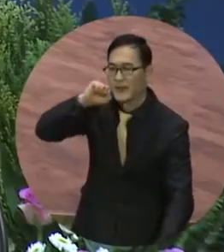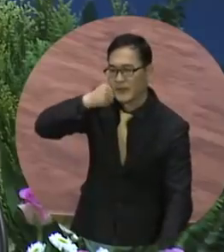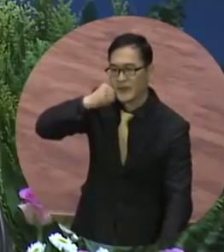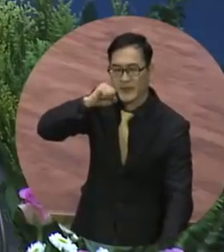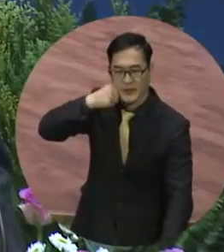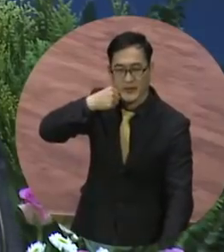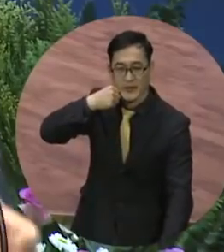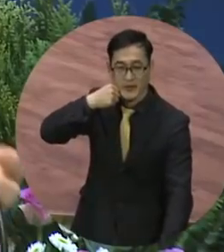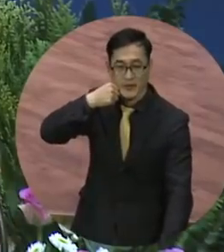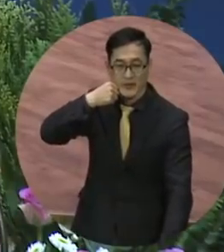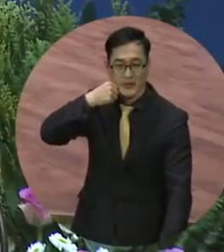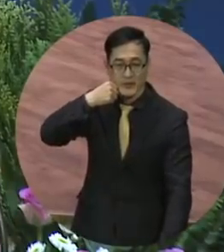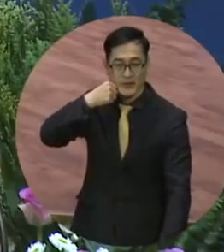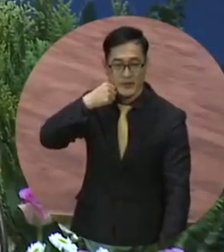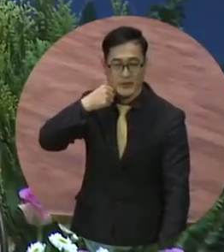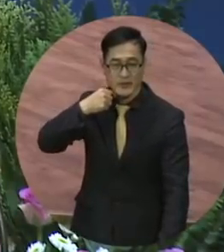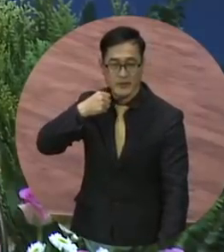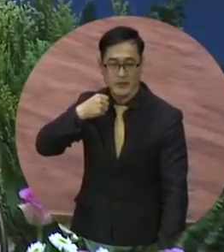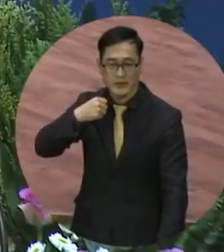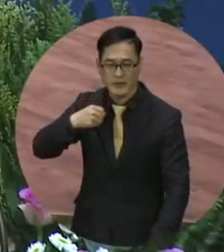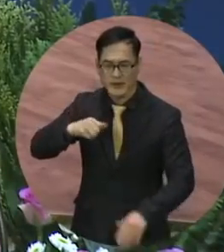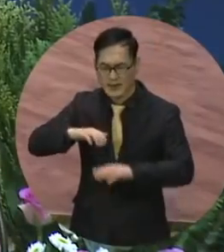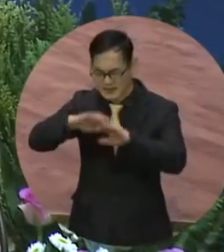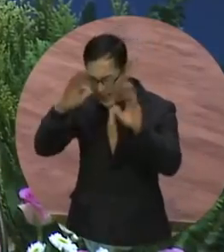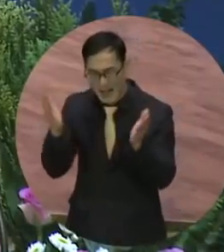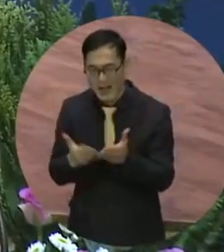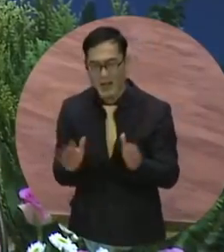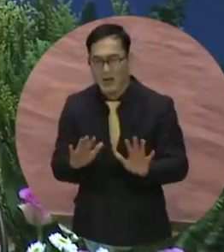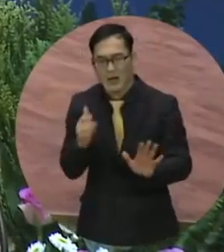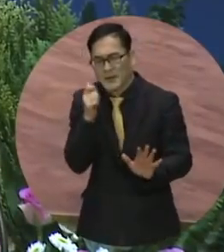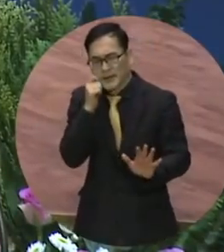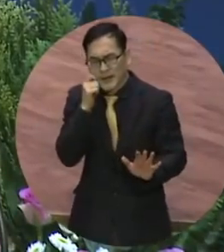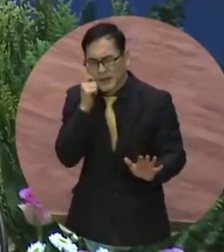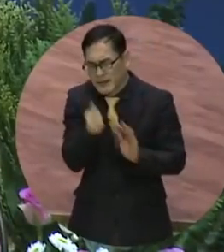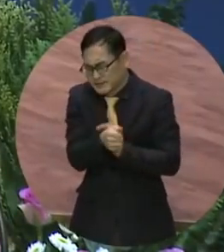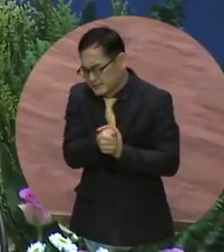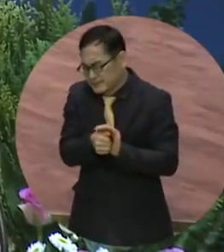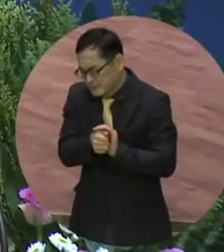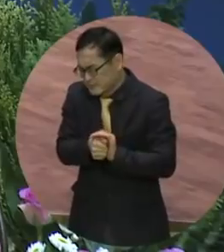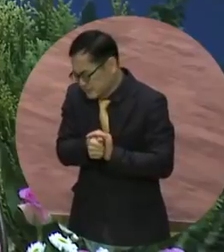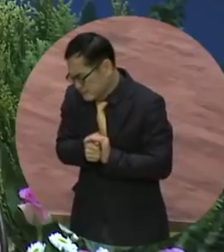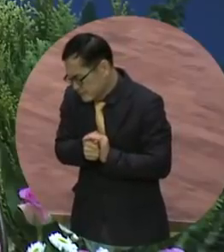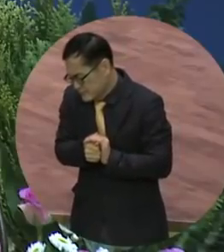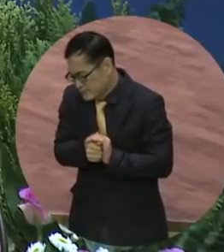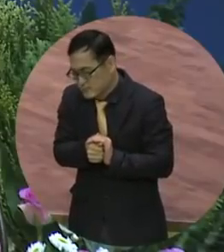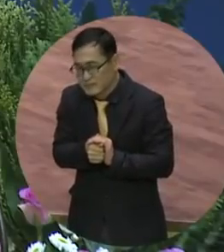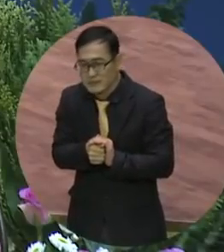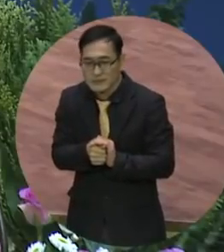다시 말하면 모든 게 부정적이 되고 자꾸 움츠려 들어가요.